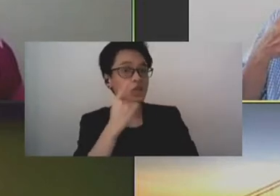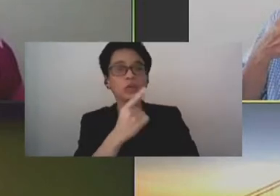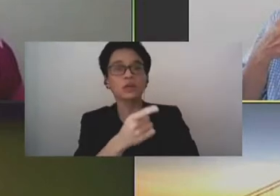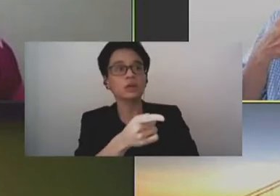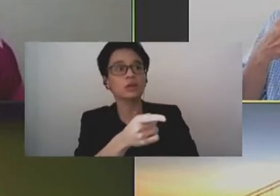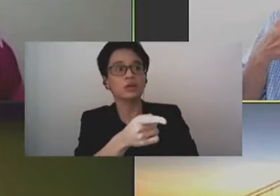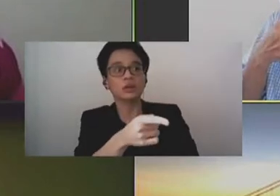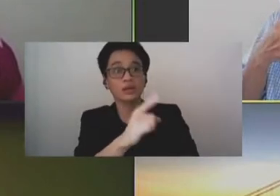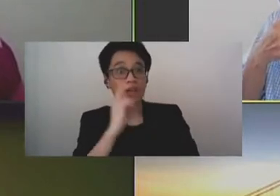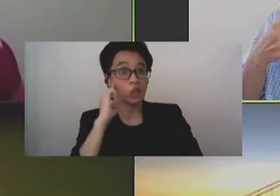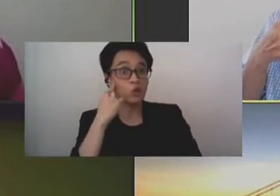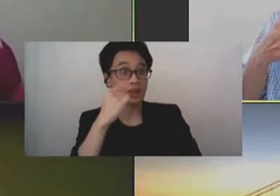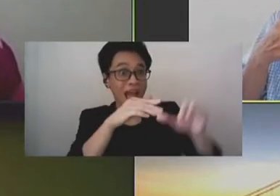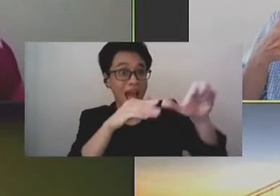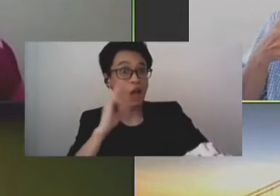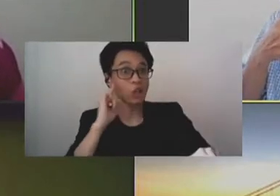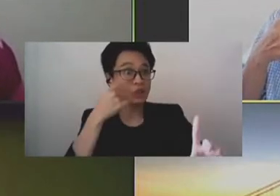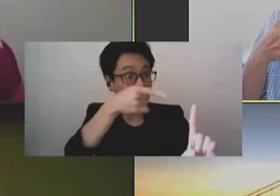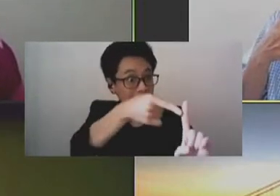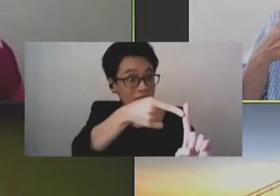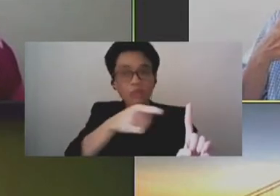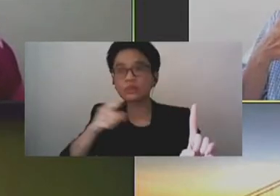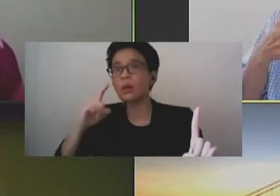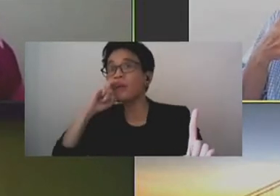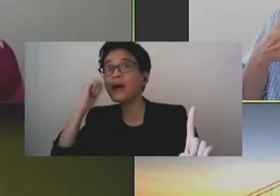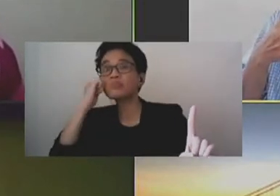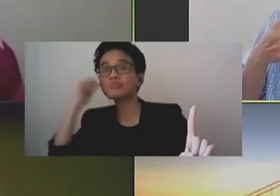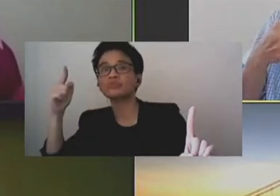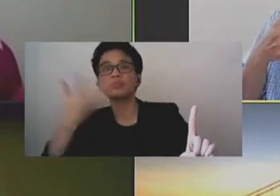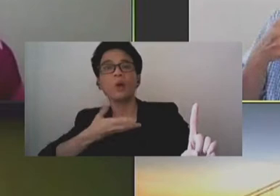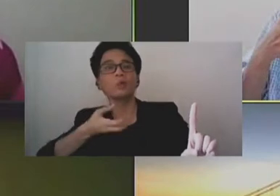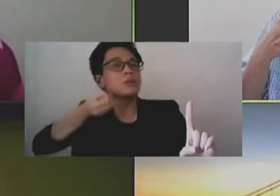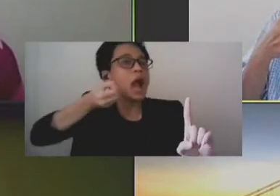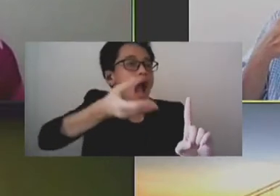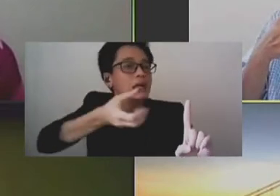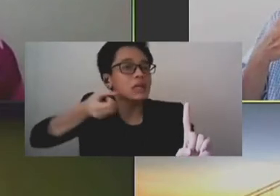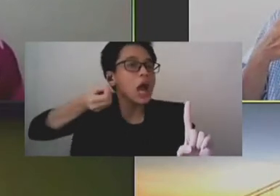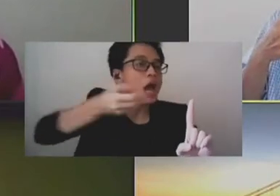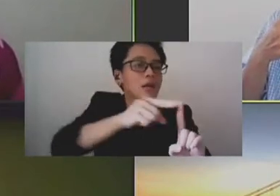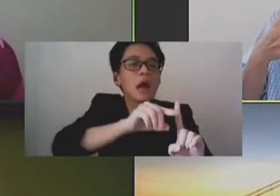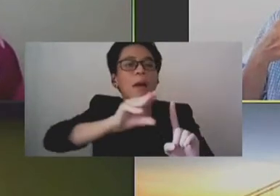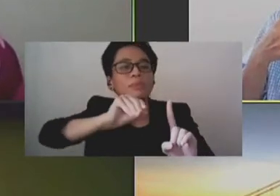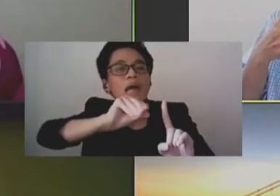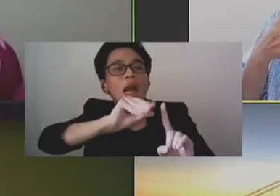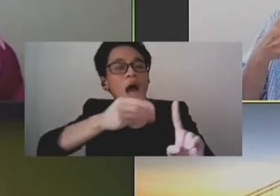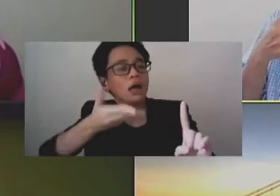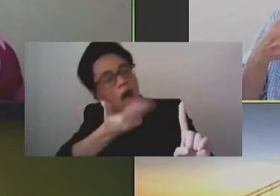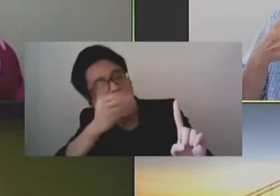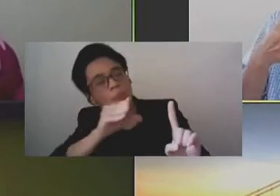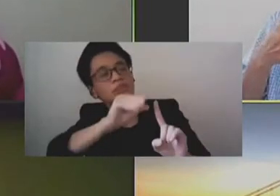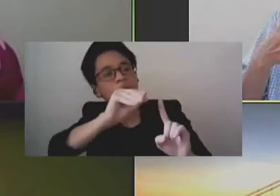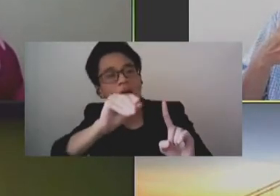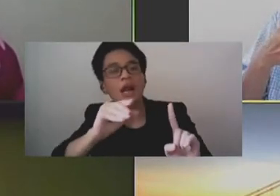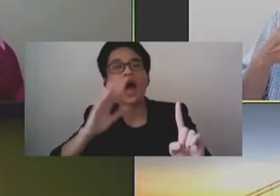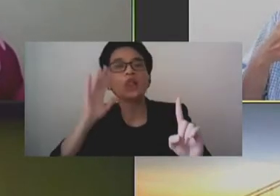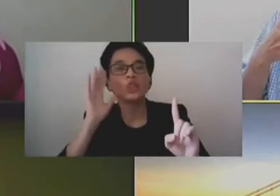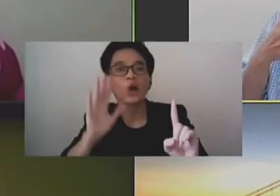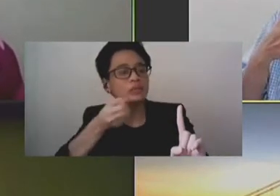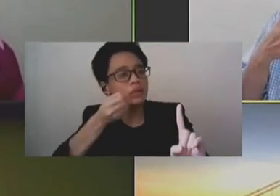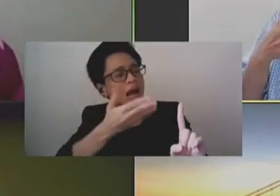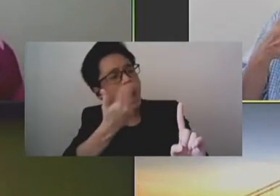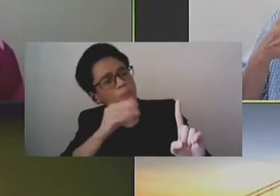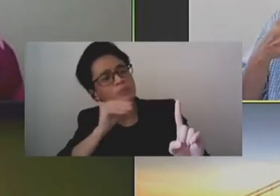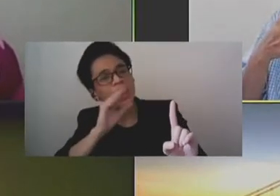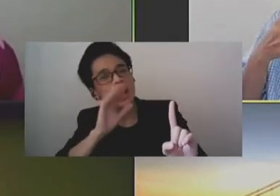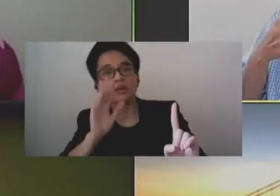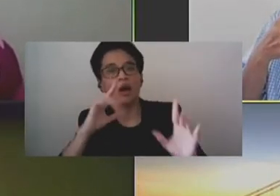yang fokus untuk mengajari anaknya berbicara tapi lupa gitu, bahwa sebenarnya ada banyak hal-hal yang lain yang harus